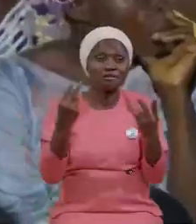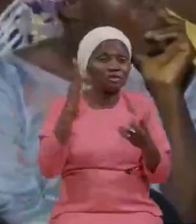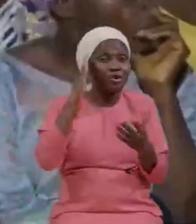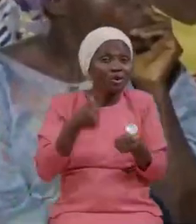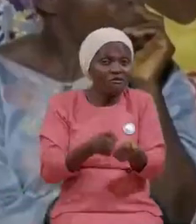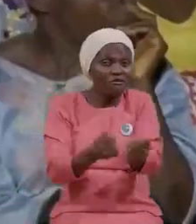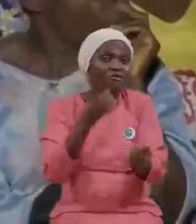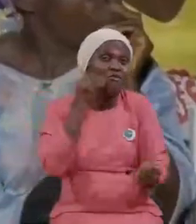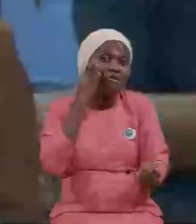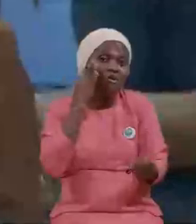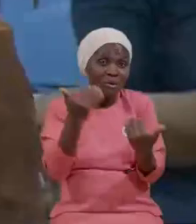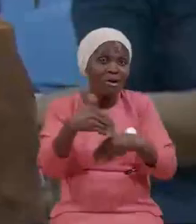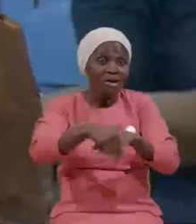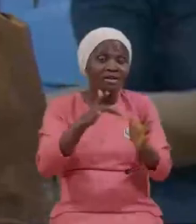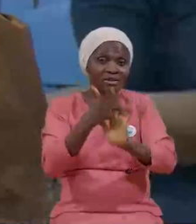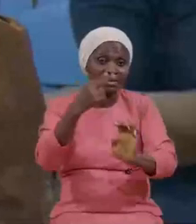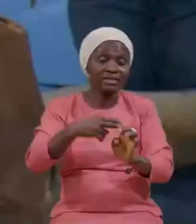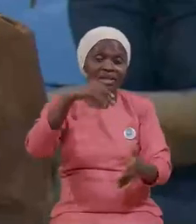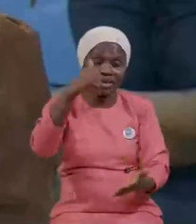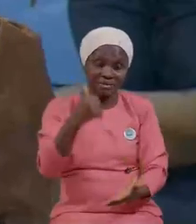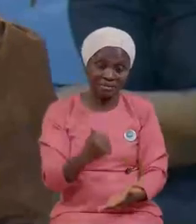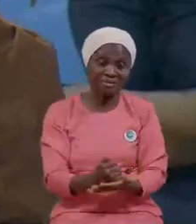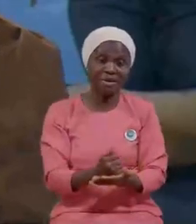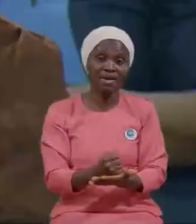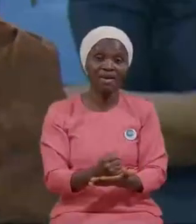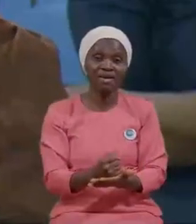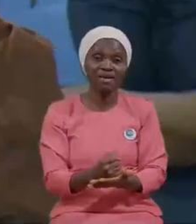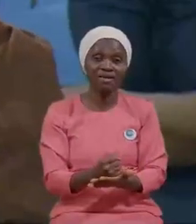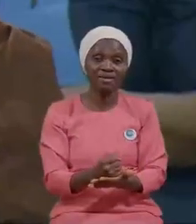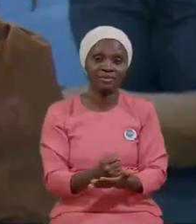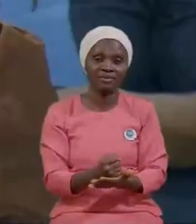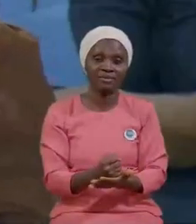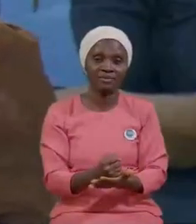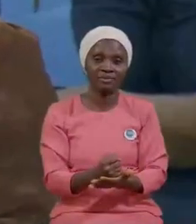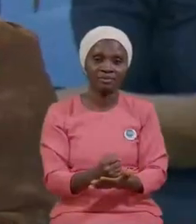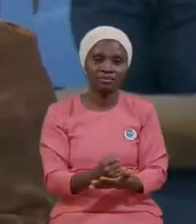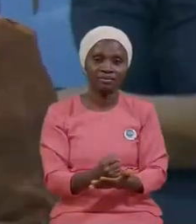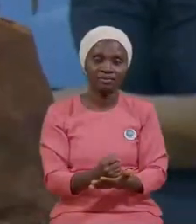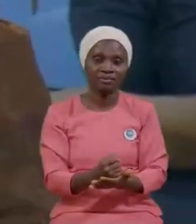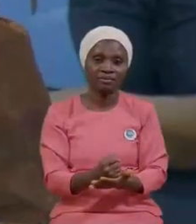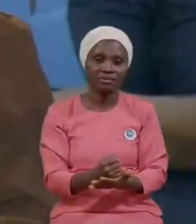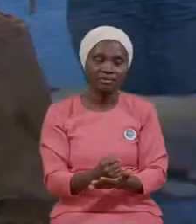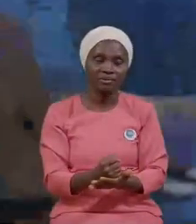La vie de paix, de victoire t'accompagnera à la maison au nom de Jésus.